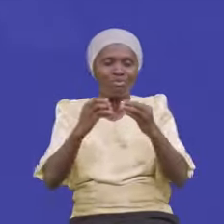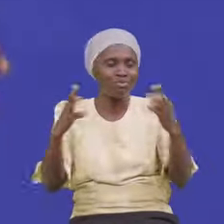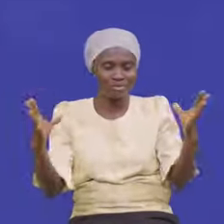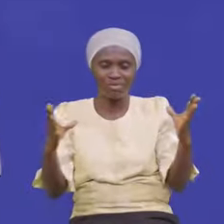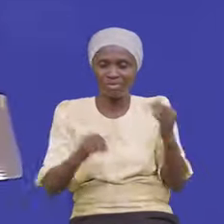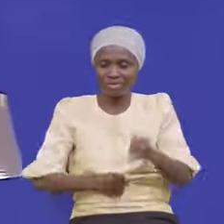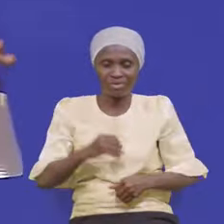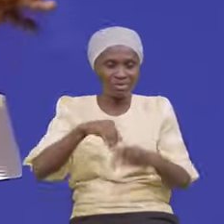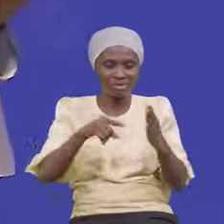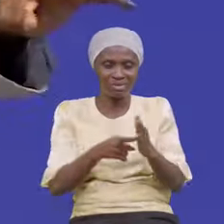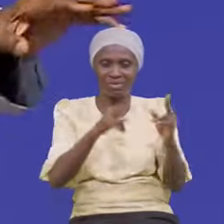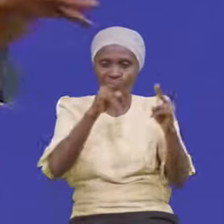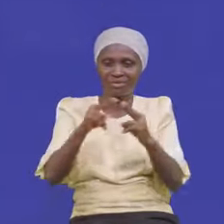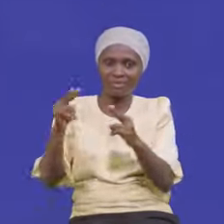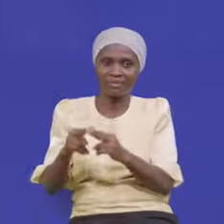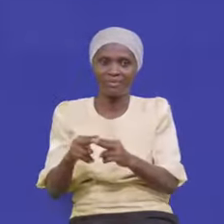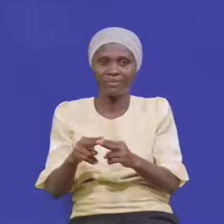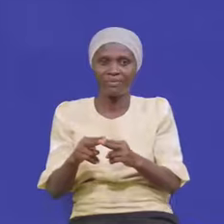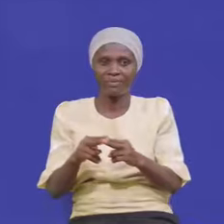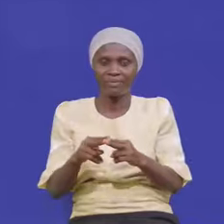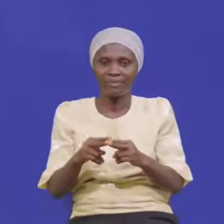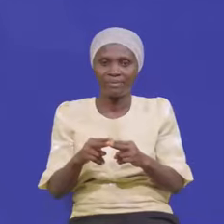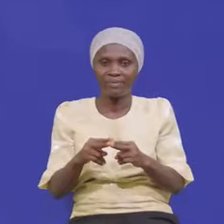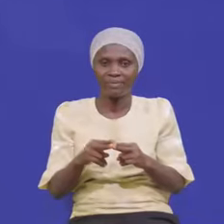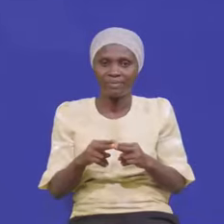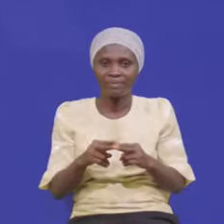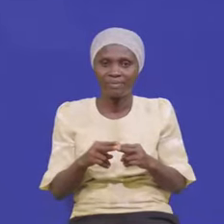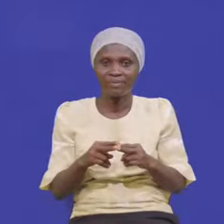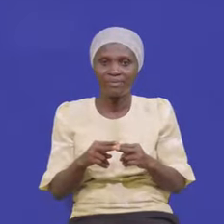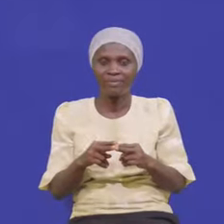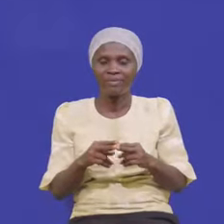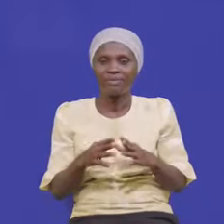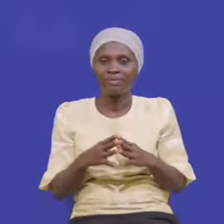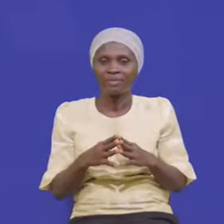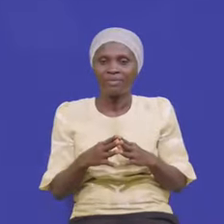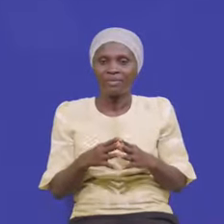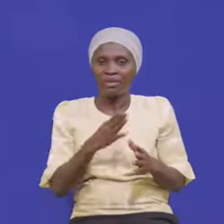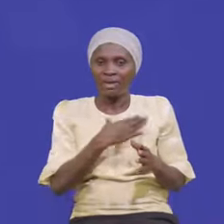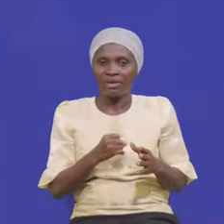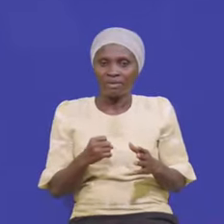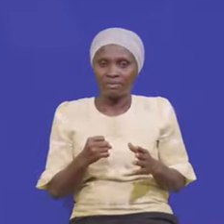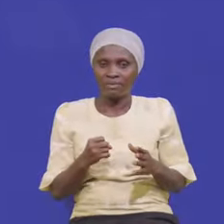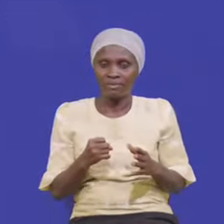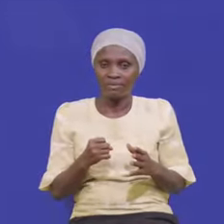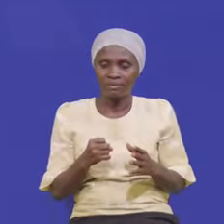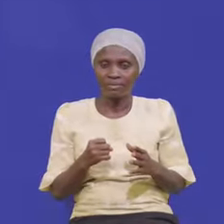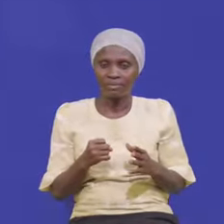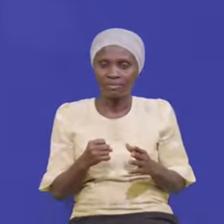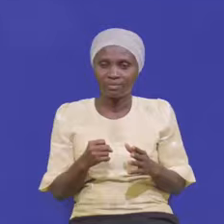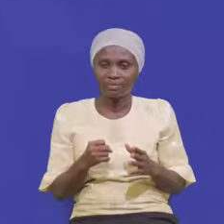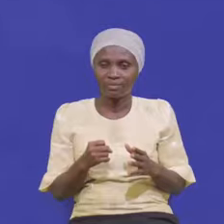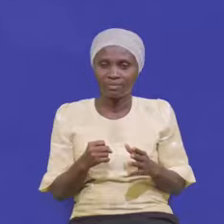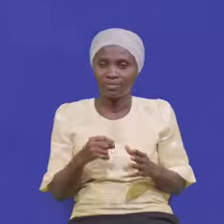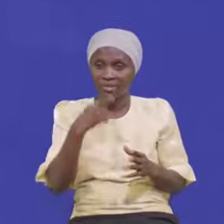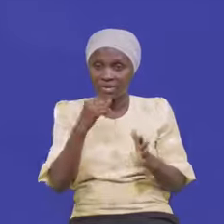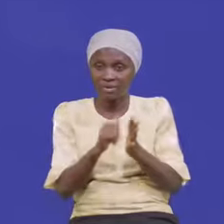గ్రామంలో ఎంతో శ్రమ, బాధ ఉంది. And he goes to an older elderly man. అతని ఇంకా వయసులో పెరిగి పెద్దవాడయ్యాడు. He